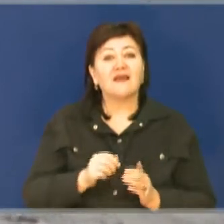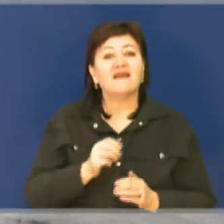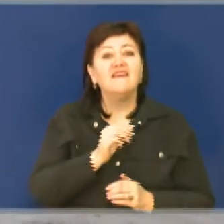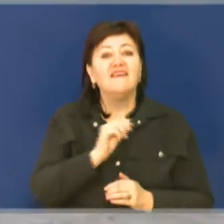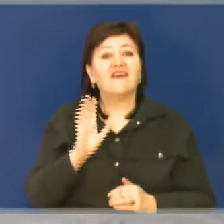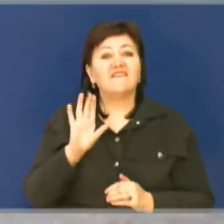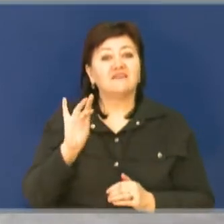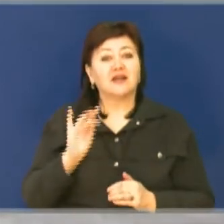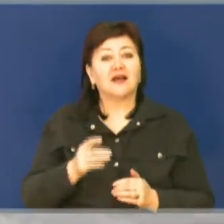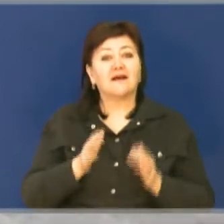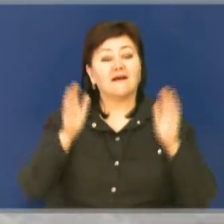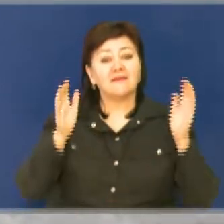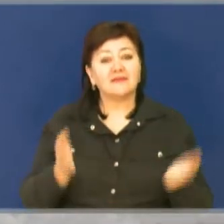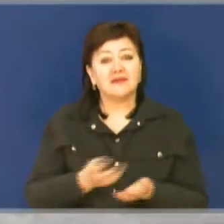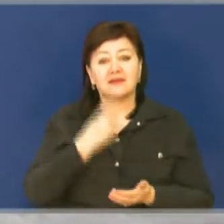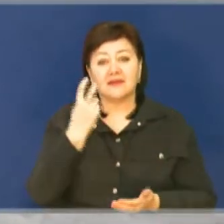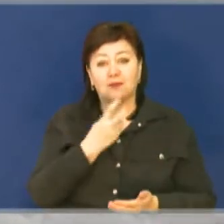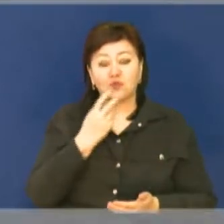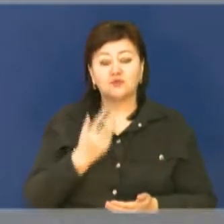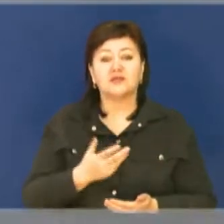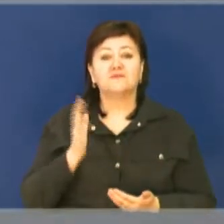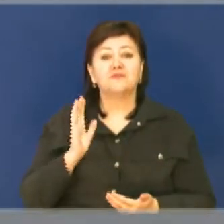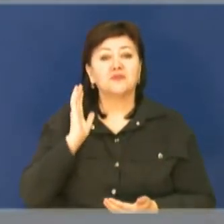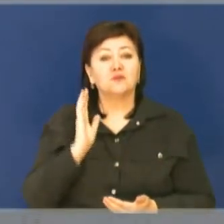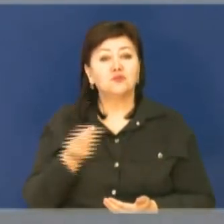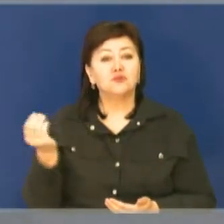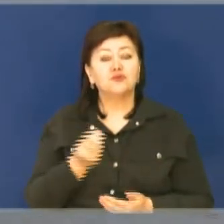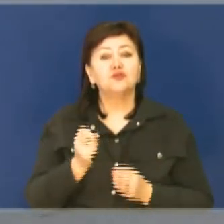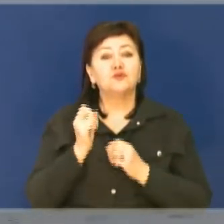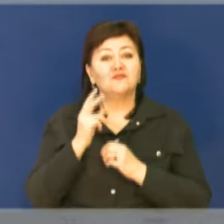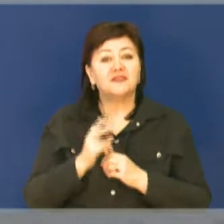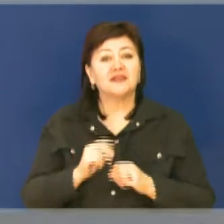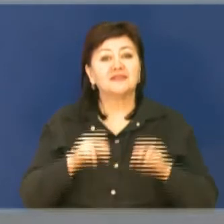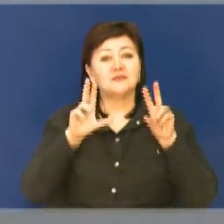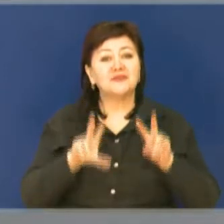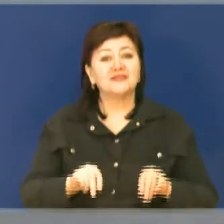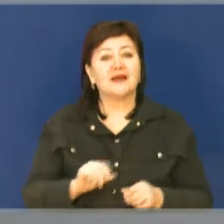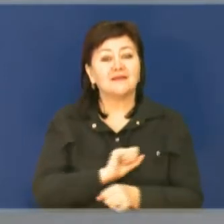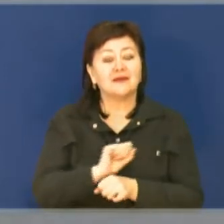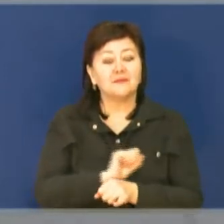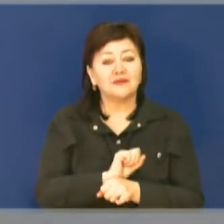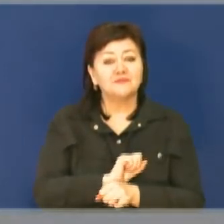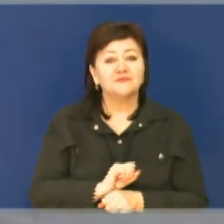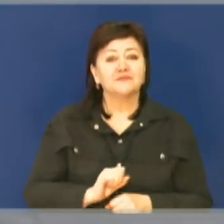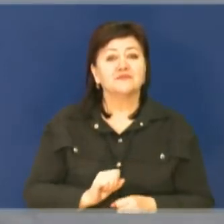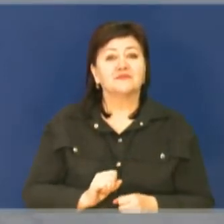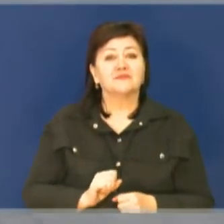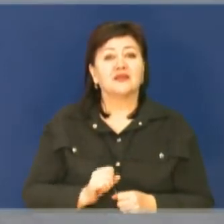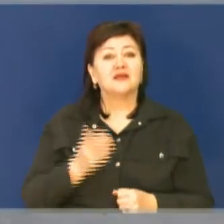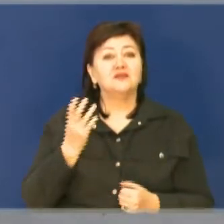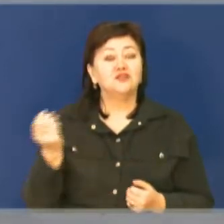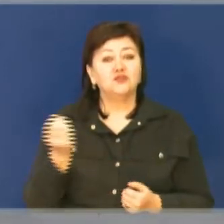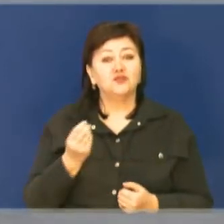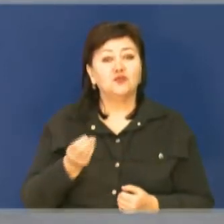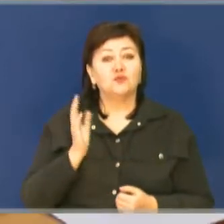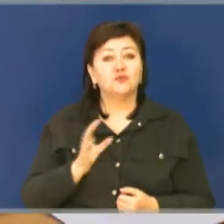евроконтейнеров. До конца месяца в 2 города прибудут 12 единиц современной спецтехники европейского стандарта. Кроме того,